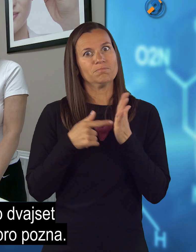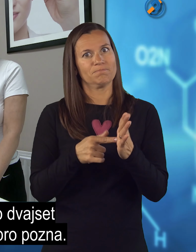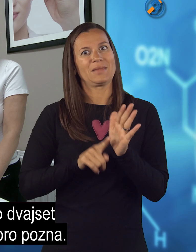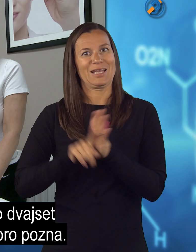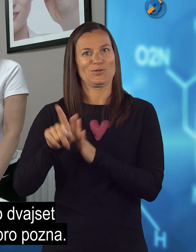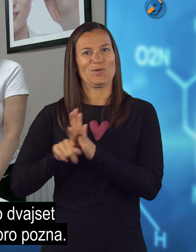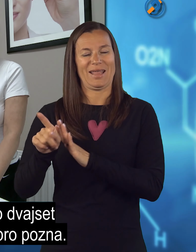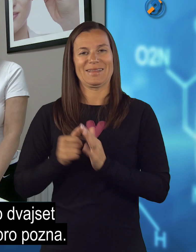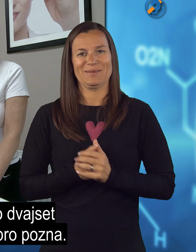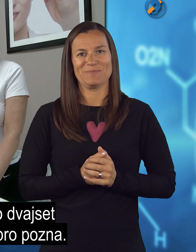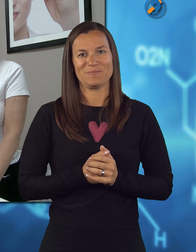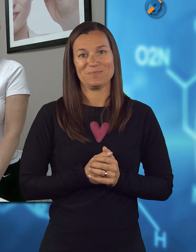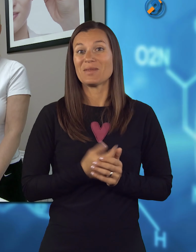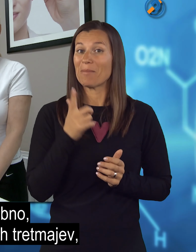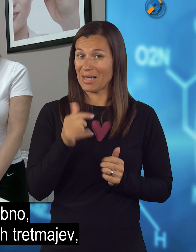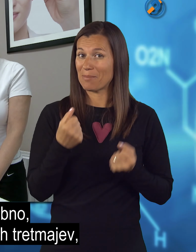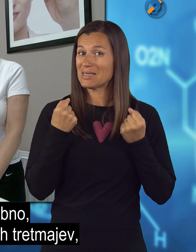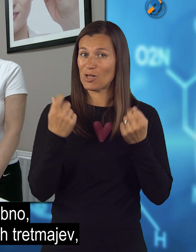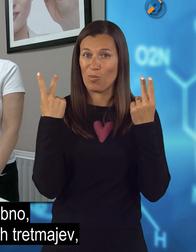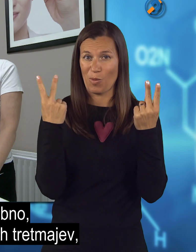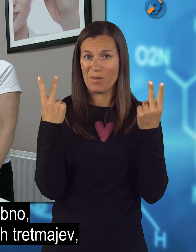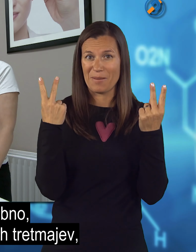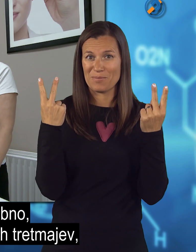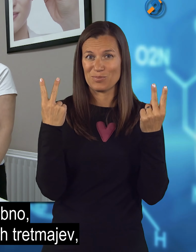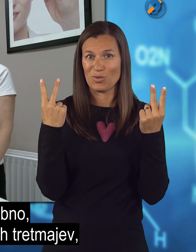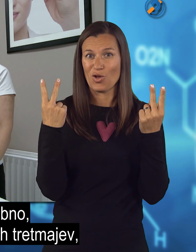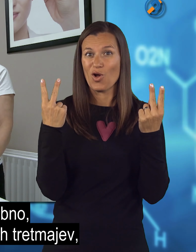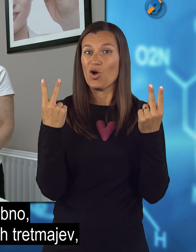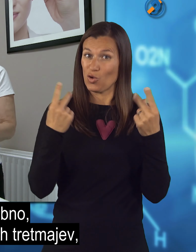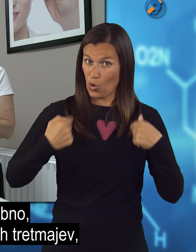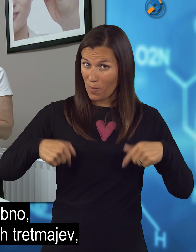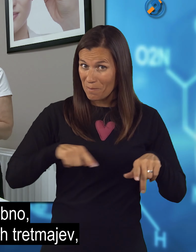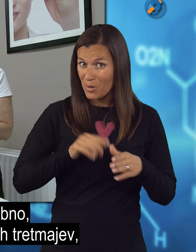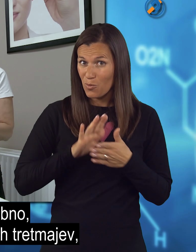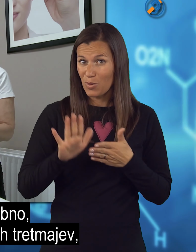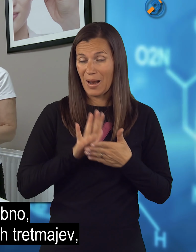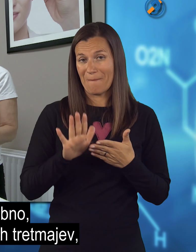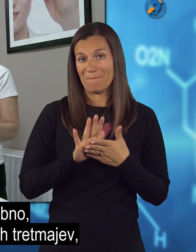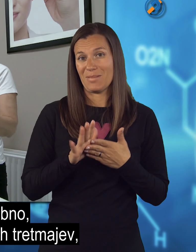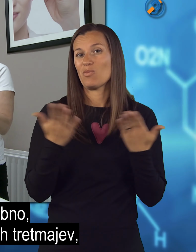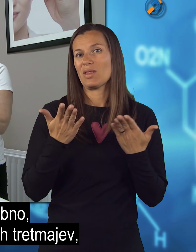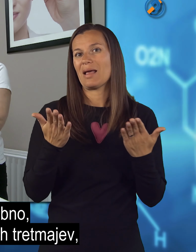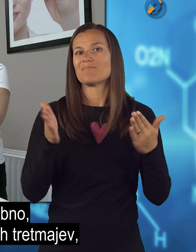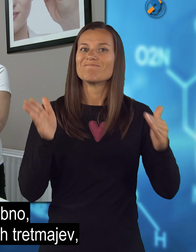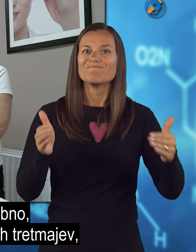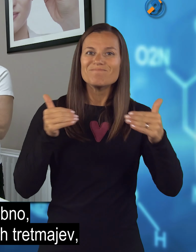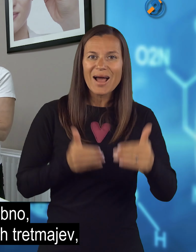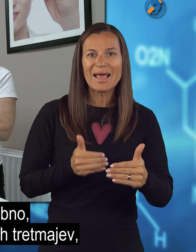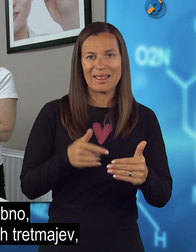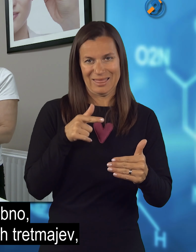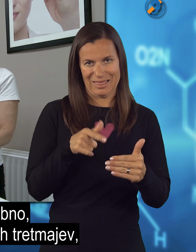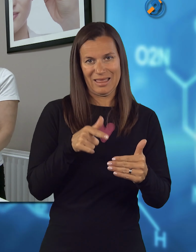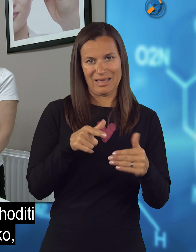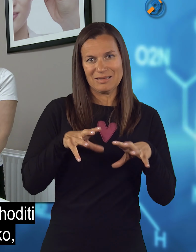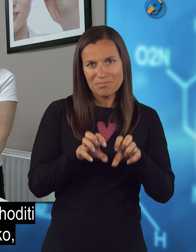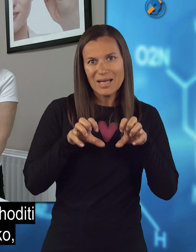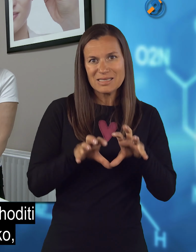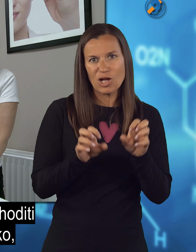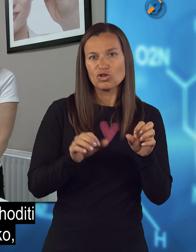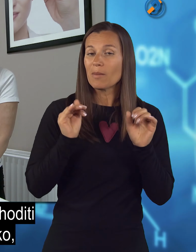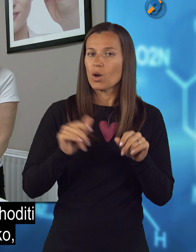dobro pozna. Je pa zelo pomembno, ko mi opravimo nek paket teh tretmajev, na